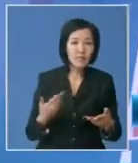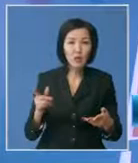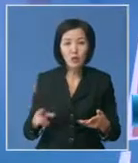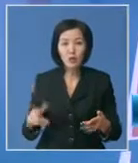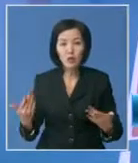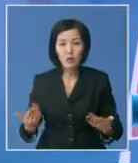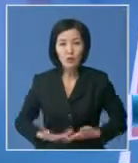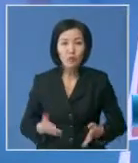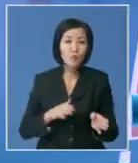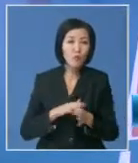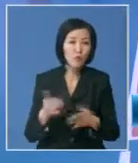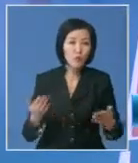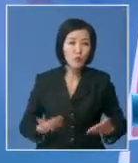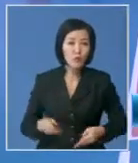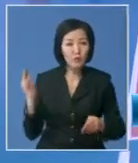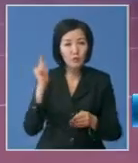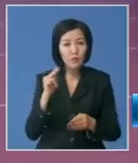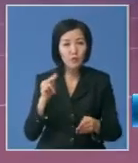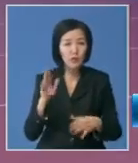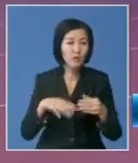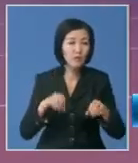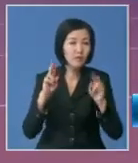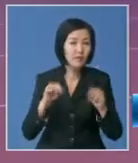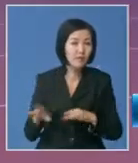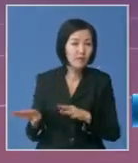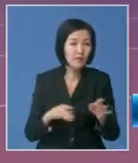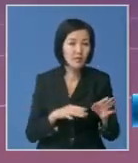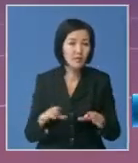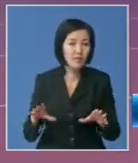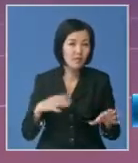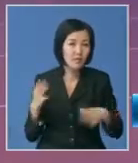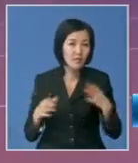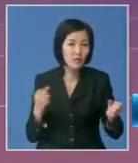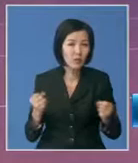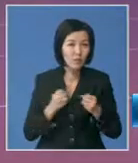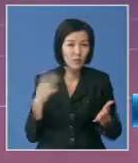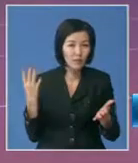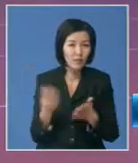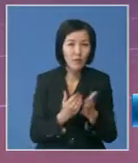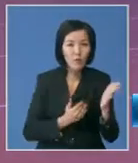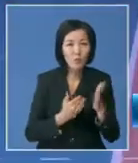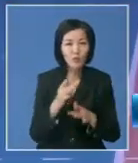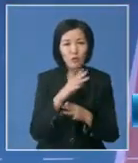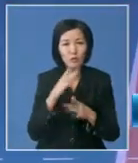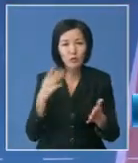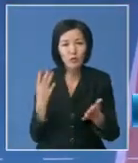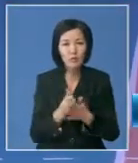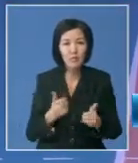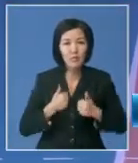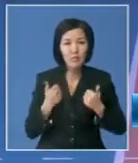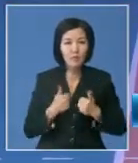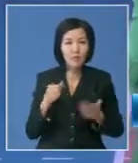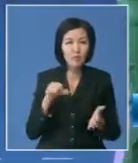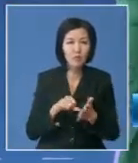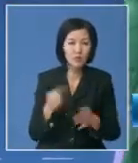полной жизнью они обучаются профессиональной деятельности занимаются спортом и могут добиться очень многого в своем стремлении